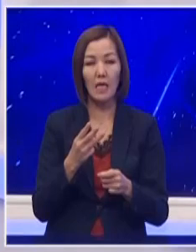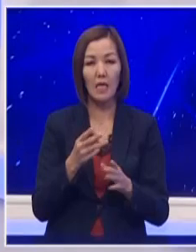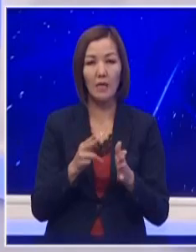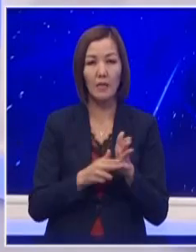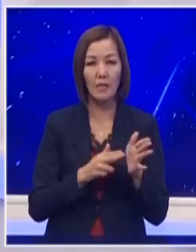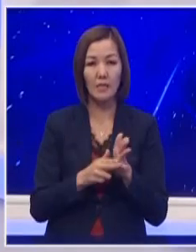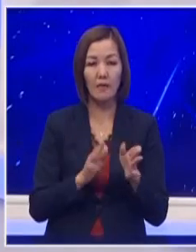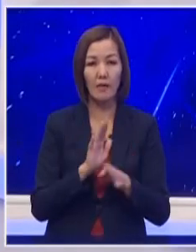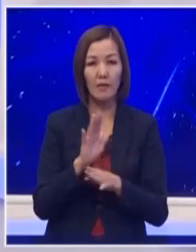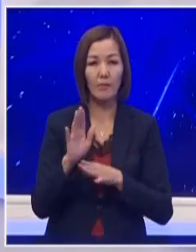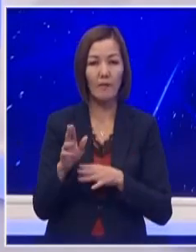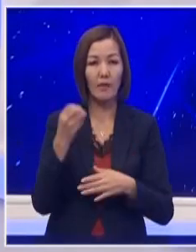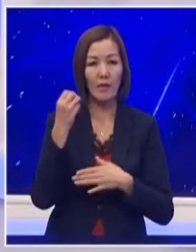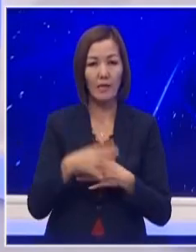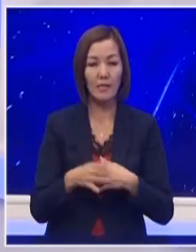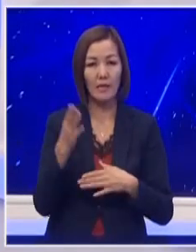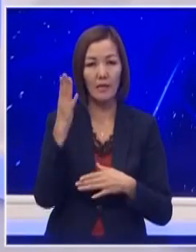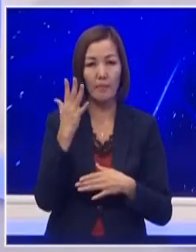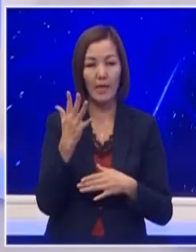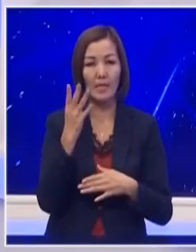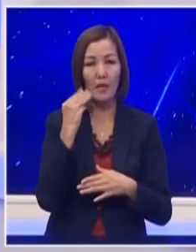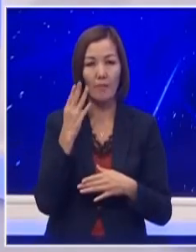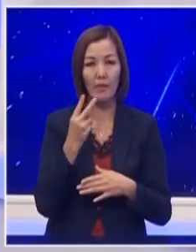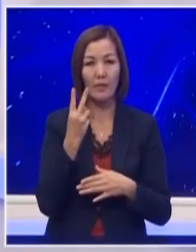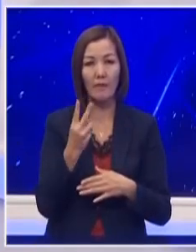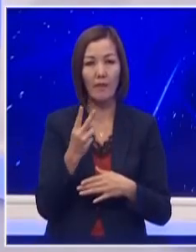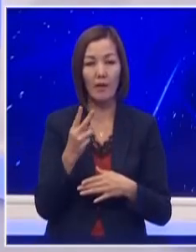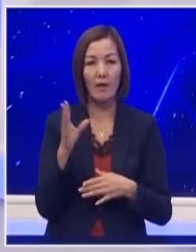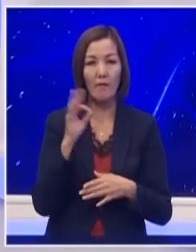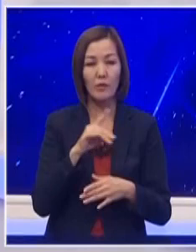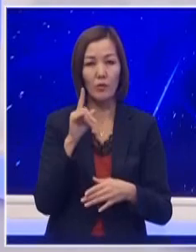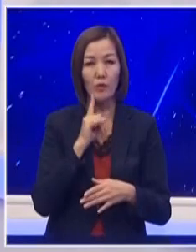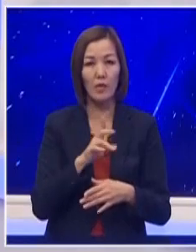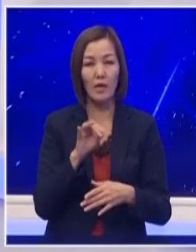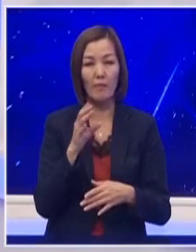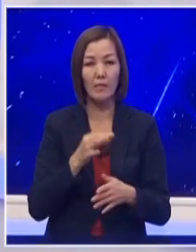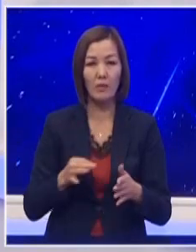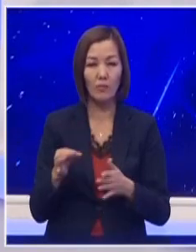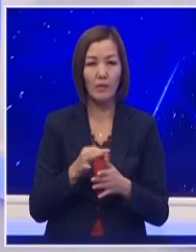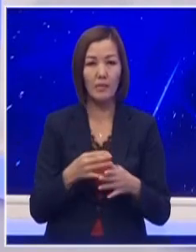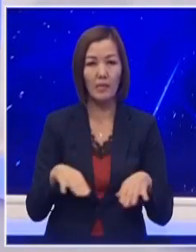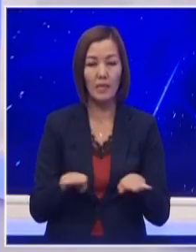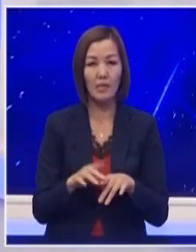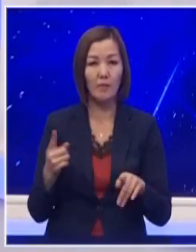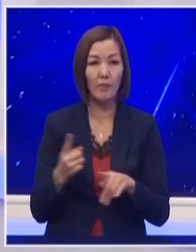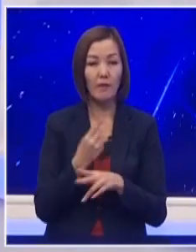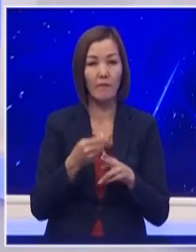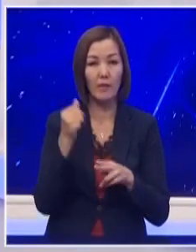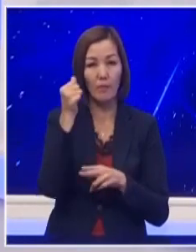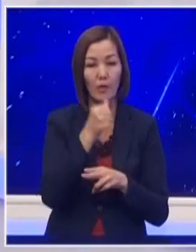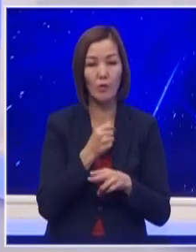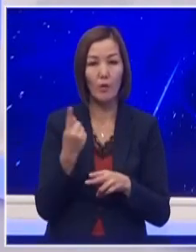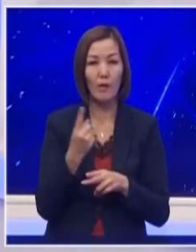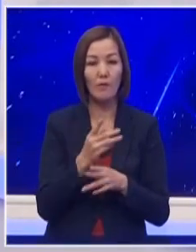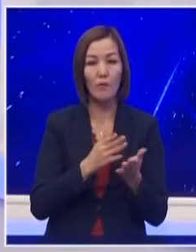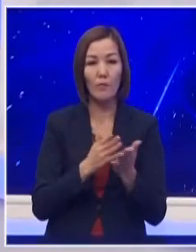отправлены из Астаны 5 из Алматы два из восточно-казахстанской и абайской областей также впервые в этом году